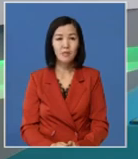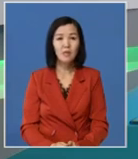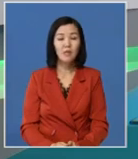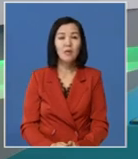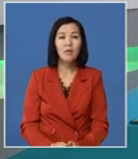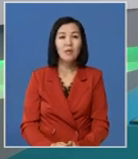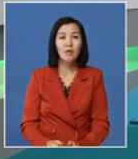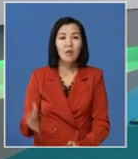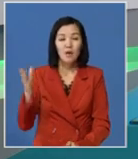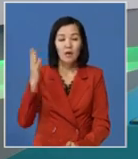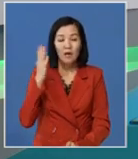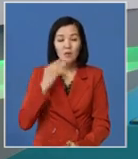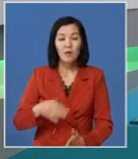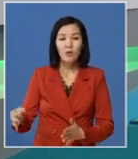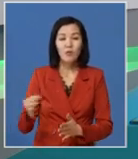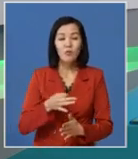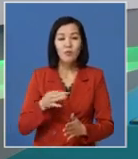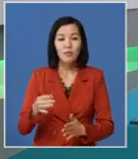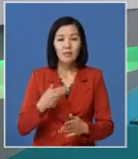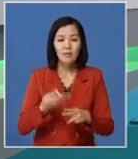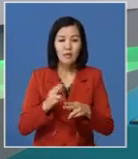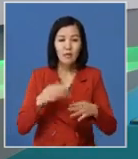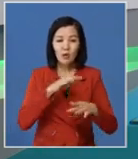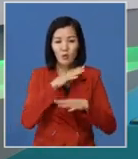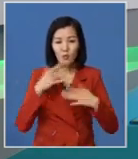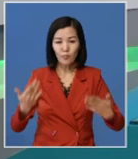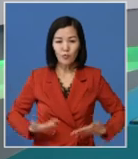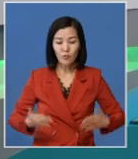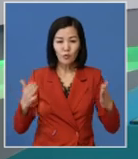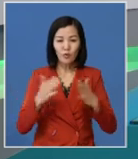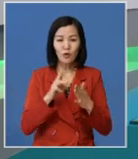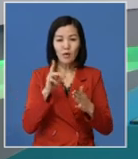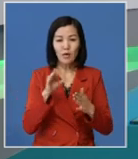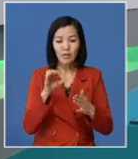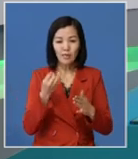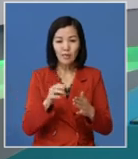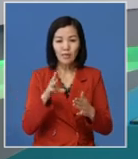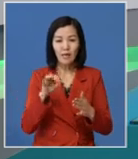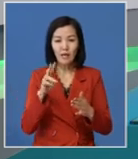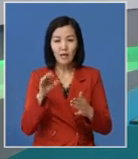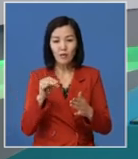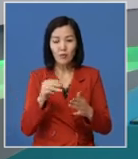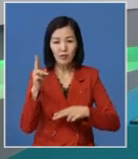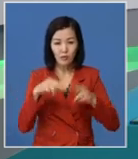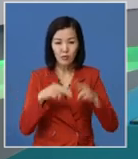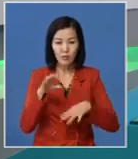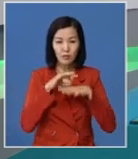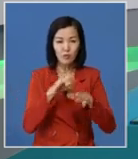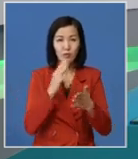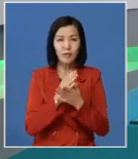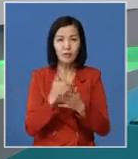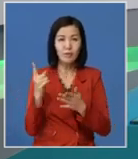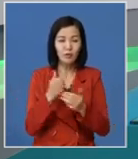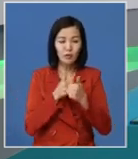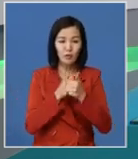Облыс аудандарындағы ең көп тұрғын үй Қарасай мен Талғар ауданында тұрғызылып жатыр. Бүгін осы нысандарда облыс әкімінің бірінші орынбасары Ләззат Тұрлашов